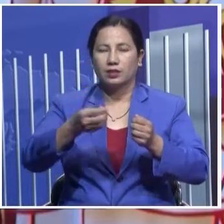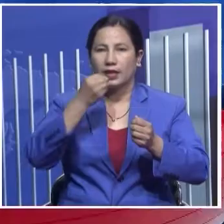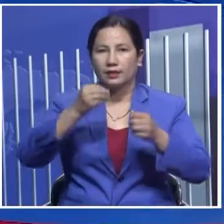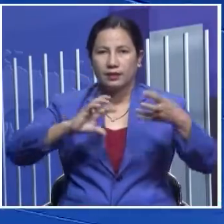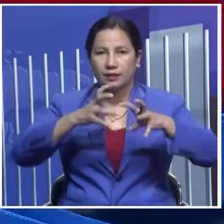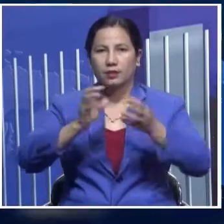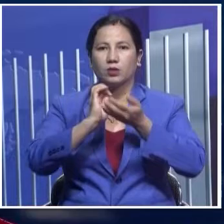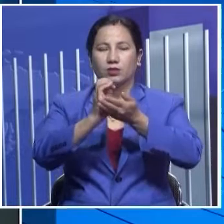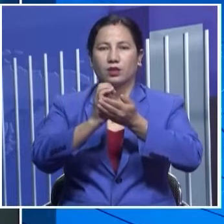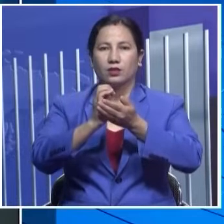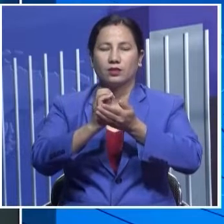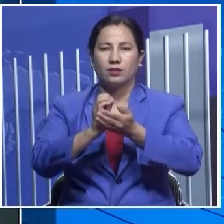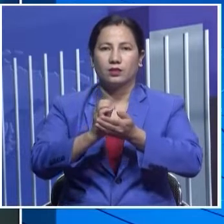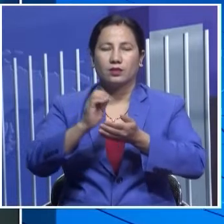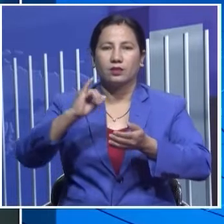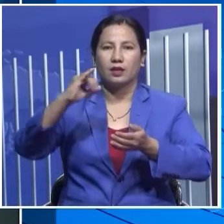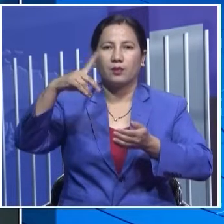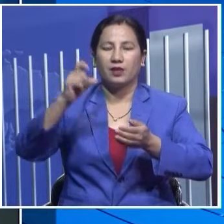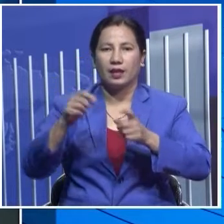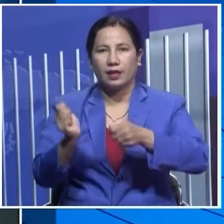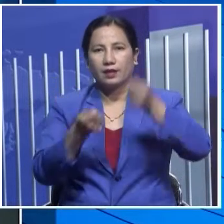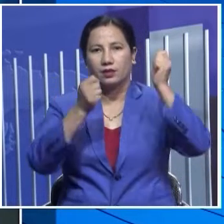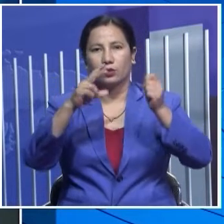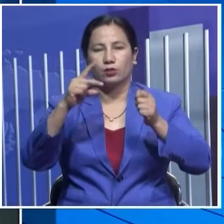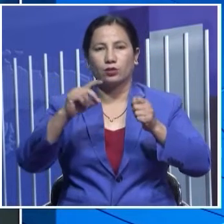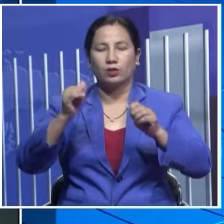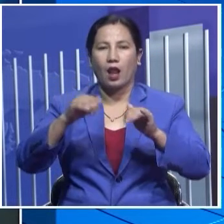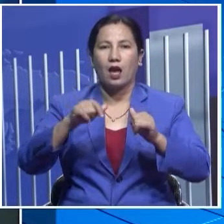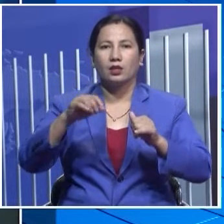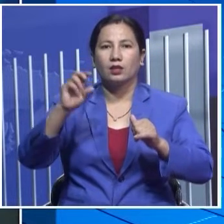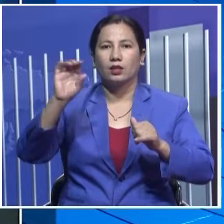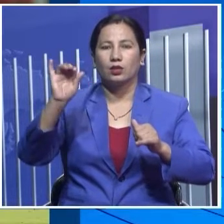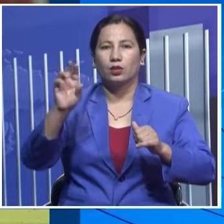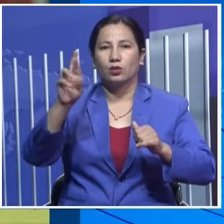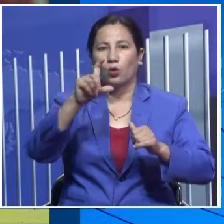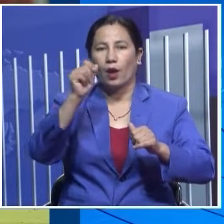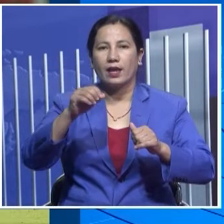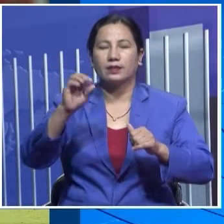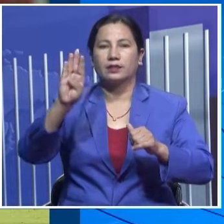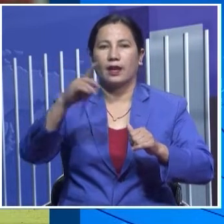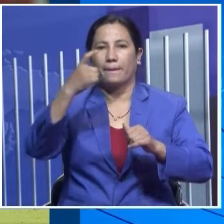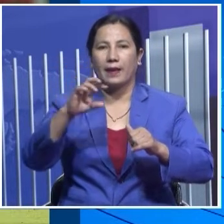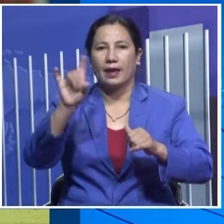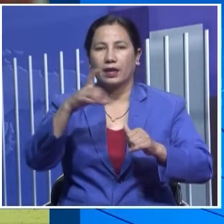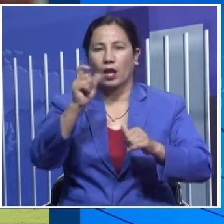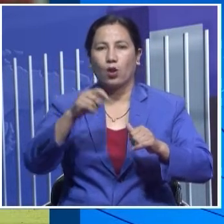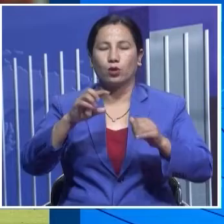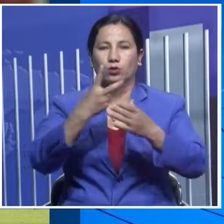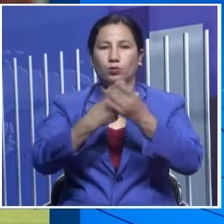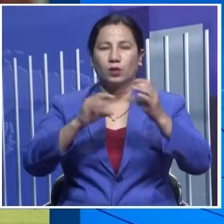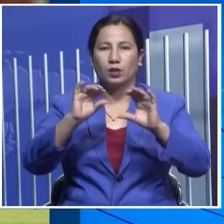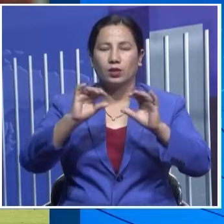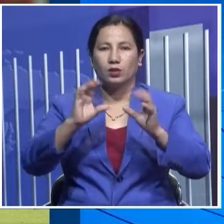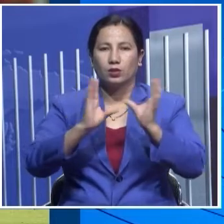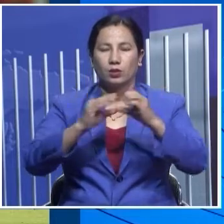खाँचो। र आईपीएलमा क्रिकेटको दोस्रो क्वालिफायरमा आज राजस्थान रोयल्स र रोयल च्यालेन्जर्स बेंगलोर खेल्दै दुवै टोली जित निकाल्ने